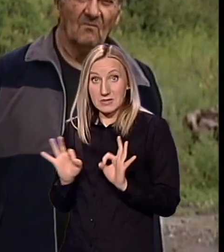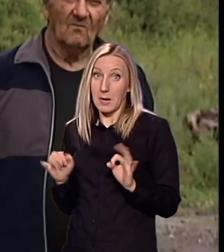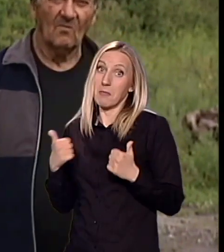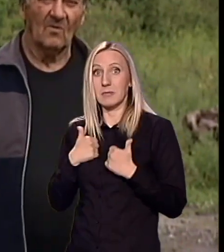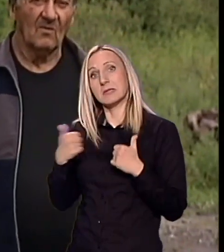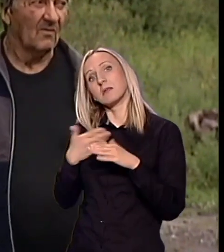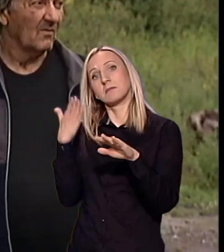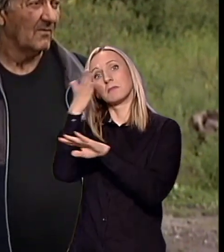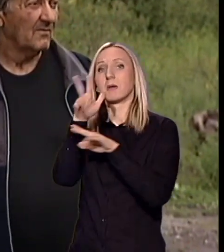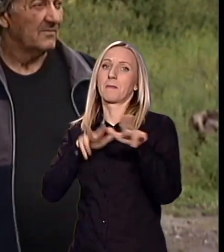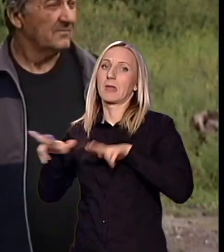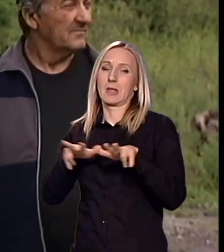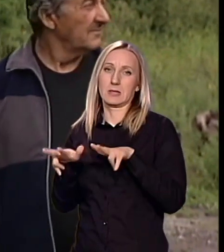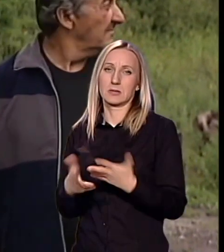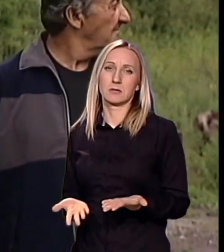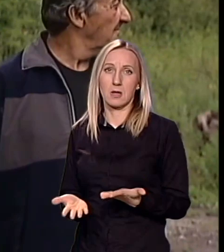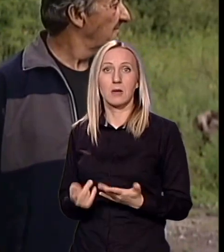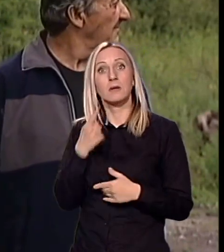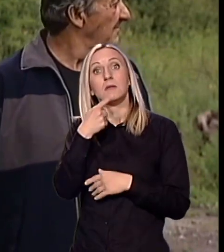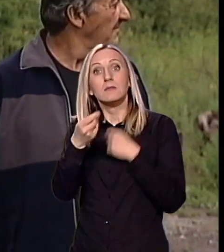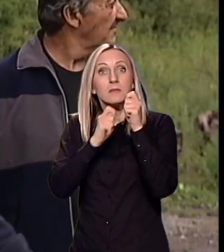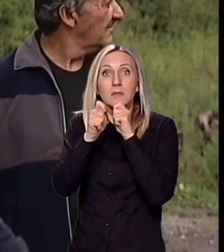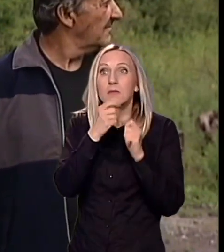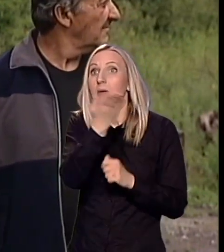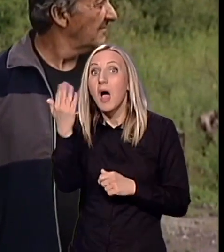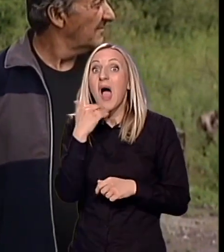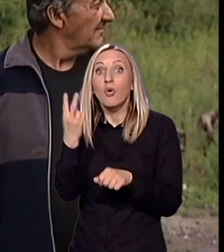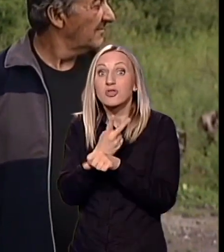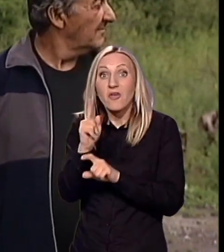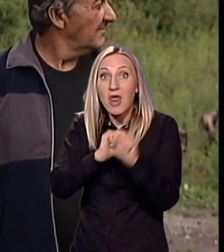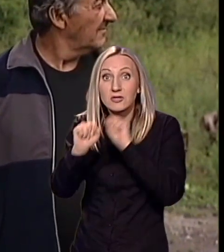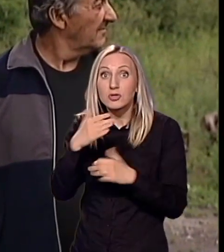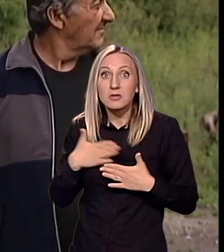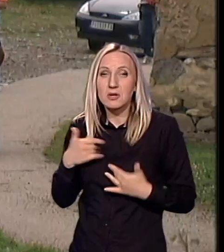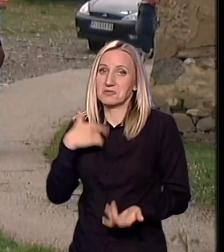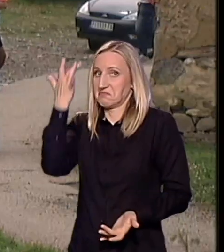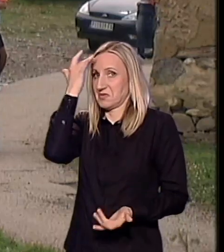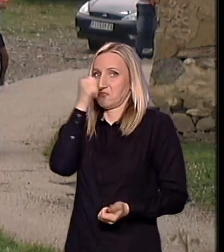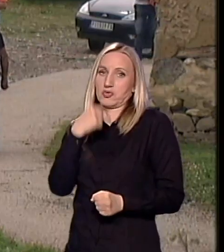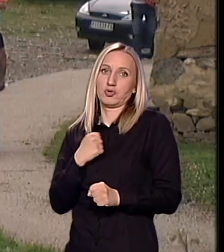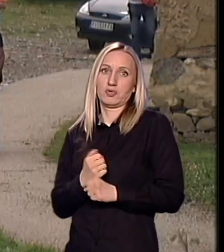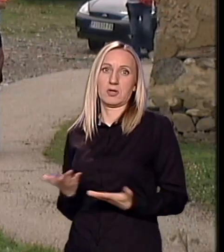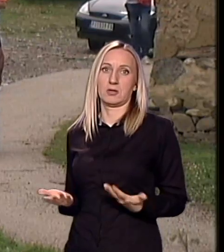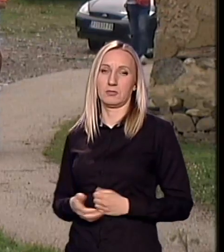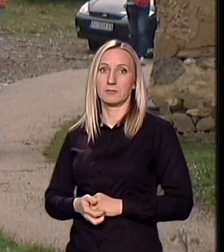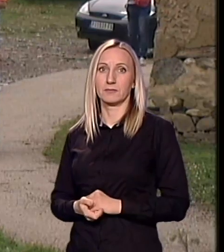posetimo neka ministarstva i da se tamo obratimo. Ako nas država ne zaštiti, onda ne znam ko će nas.